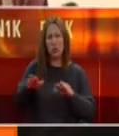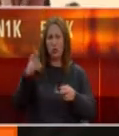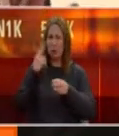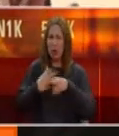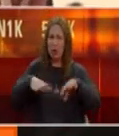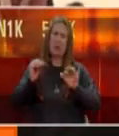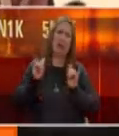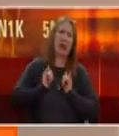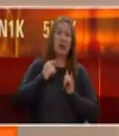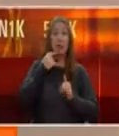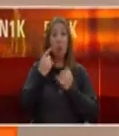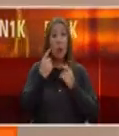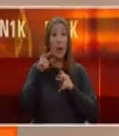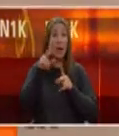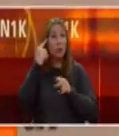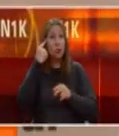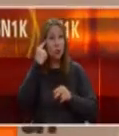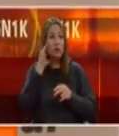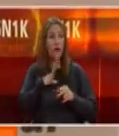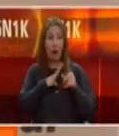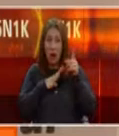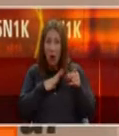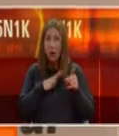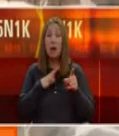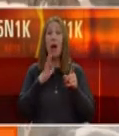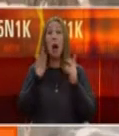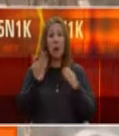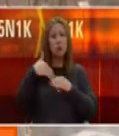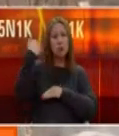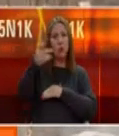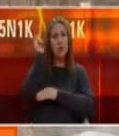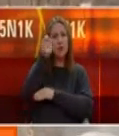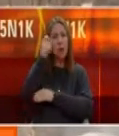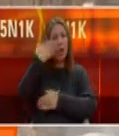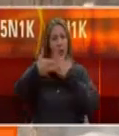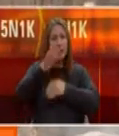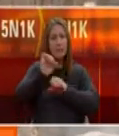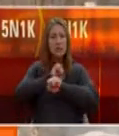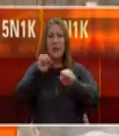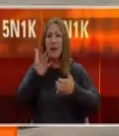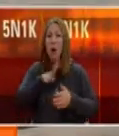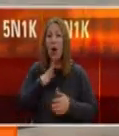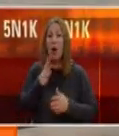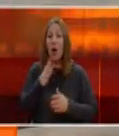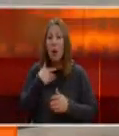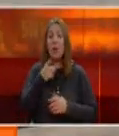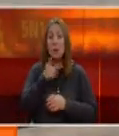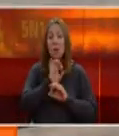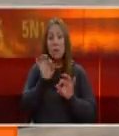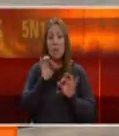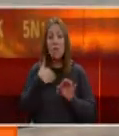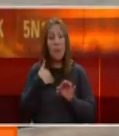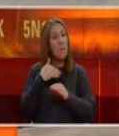çocuğumuza karışalım gibi böyle bir kabullenmişlik var. Sonrasında zararlarını anlattığımızda evet ben bunu yaşadım.